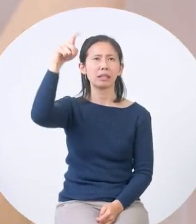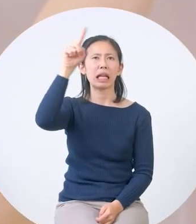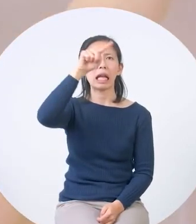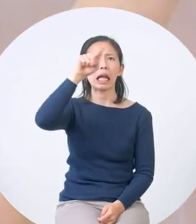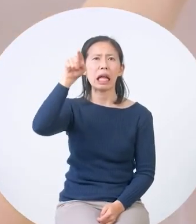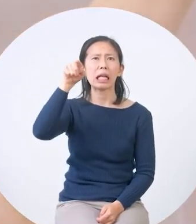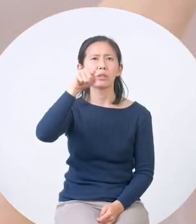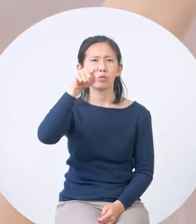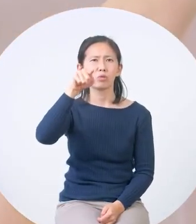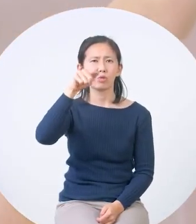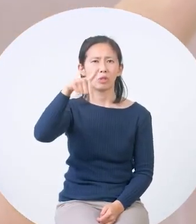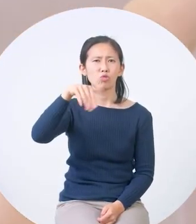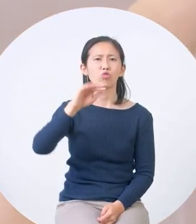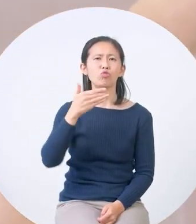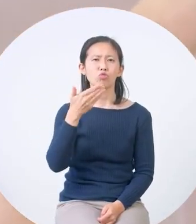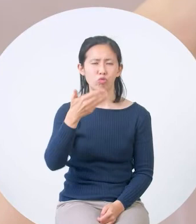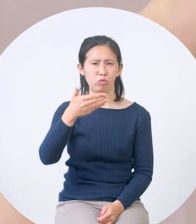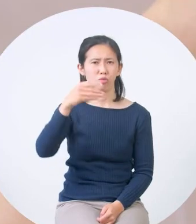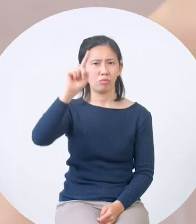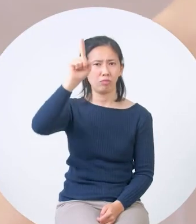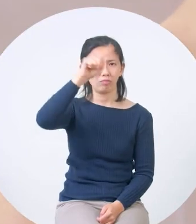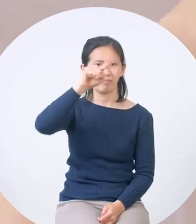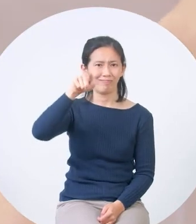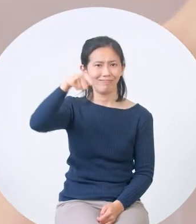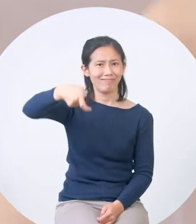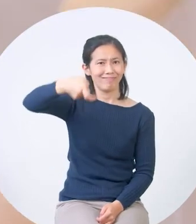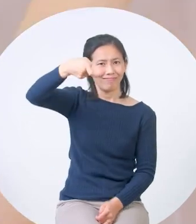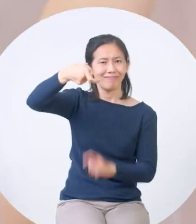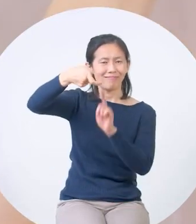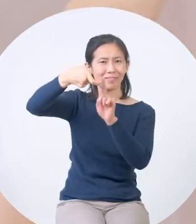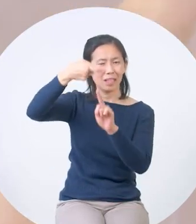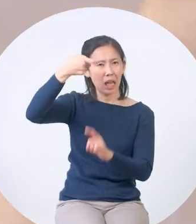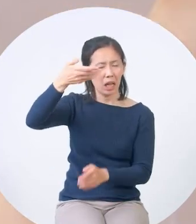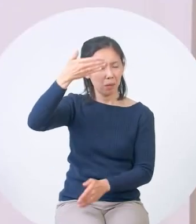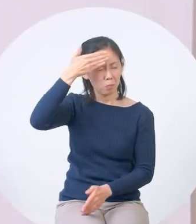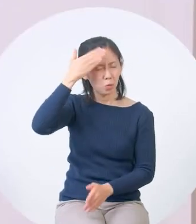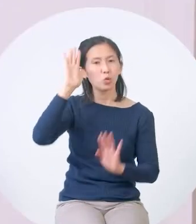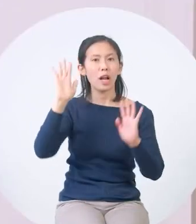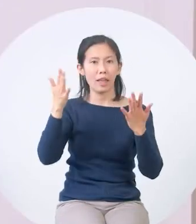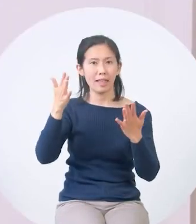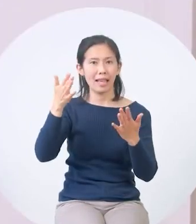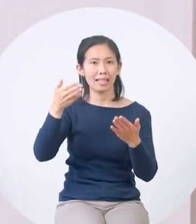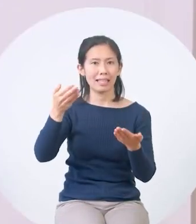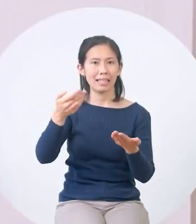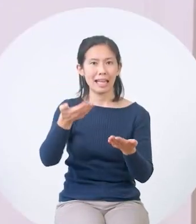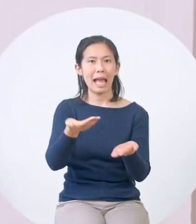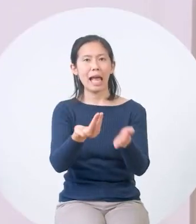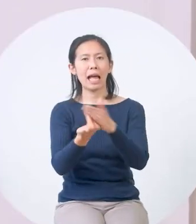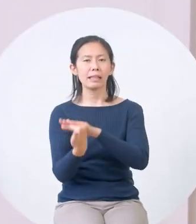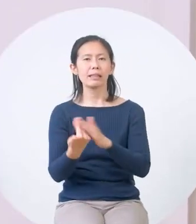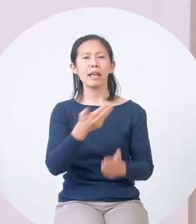みたいな感じ、ぶつからない、 ペコってペコって折りたためる、 折りたためるよ。